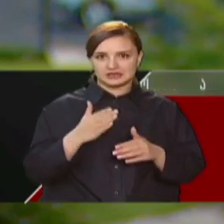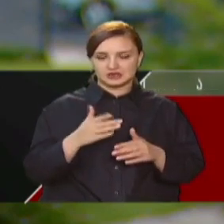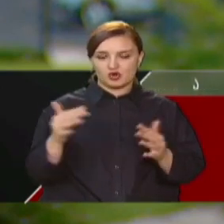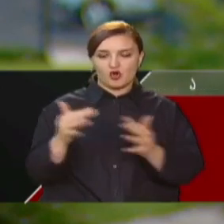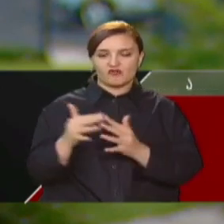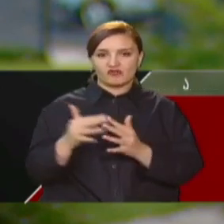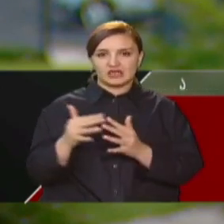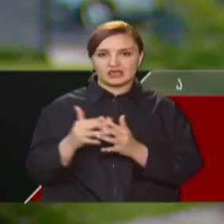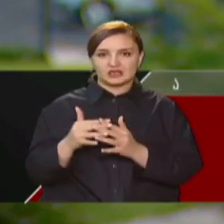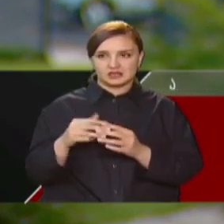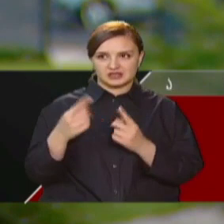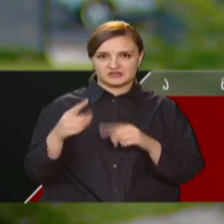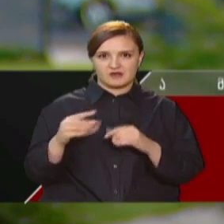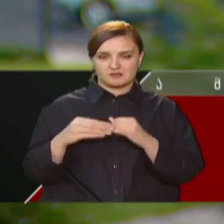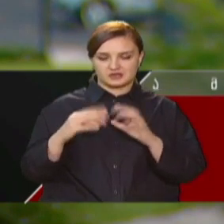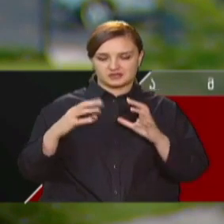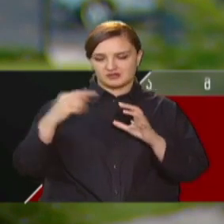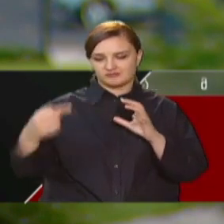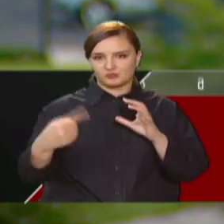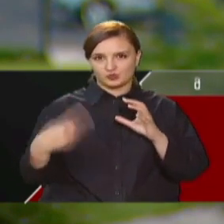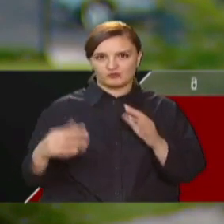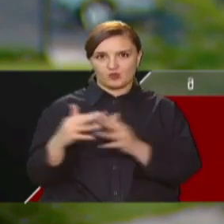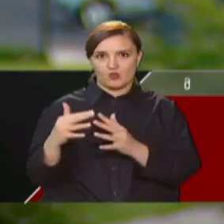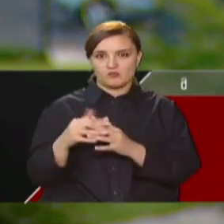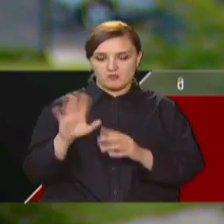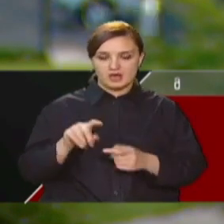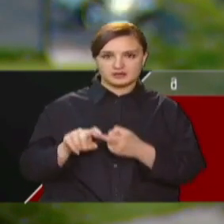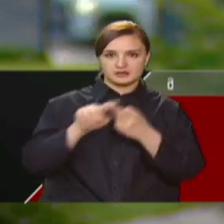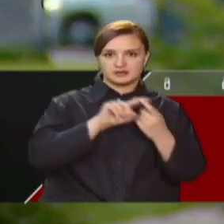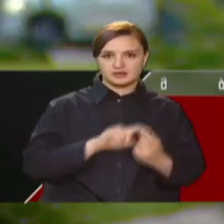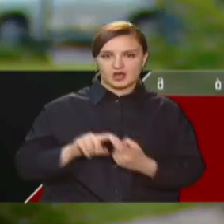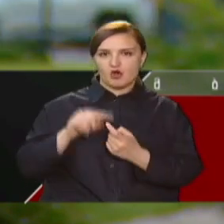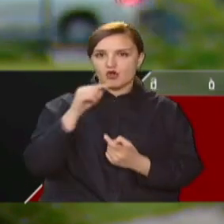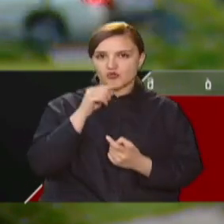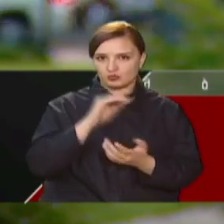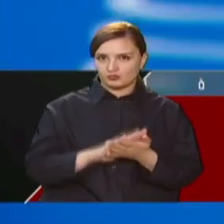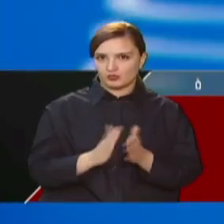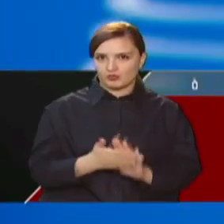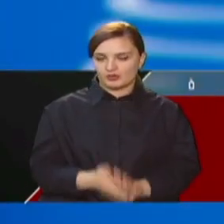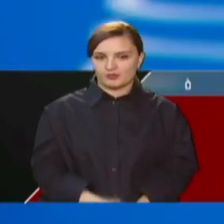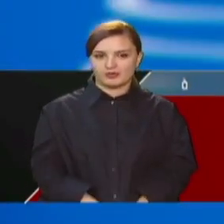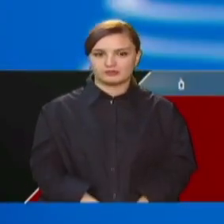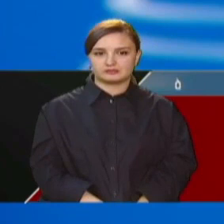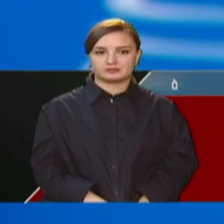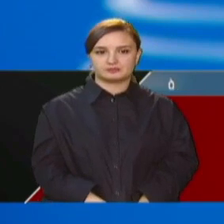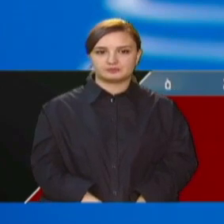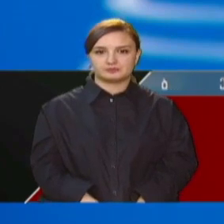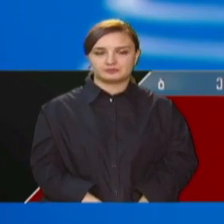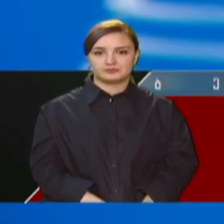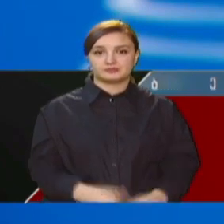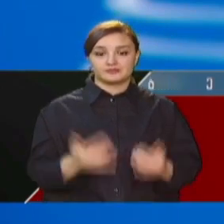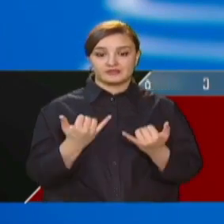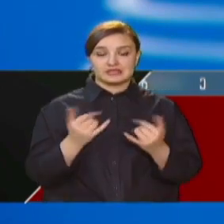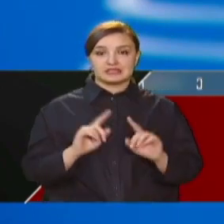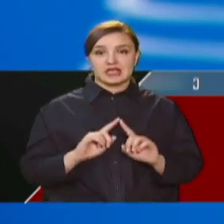კონფლიქტები, ეს კონფლიქტები მათზე აისახება, მათ შორის მათ ეკონომიკურ მდგომარეობაზე. Ვფიქრობ, რომ დღეს განსაკუთრებით უკვე